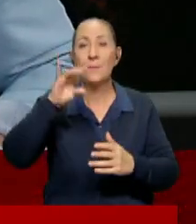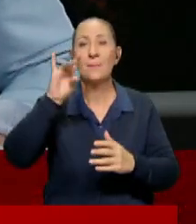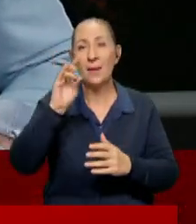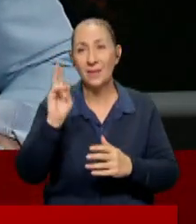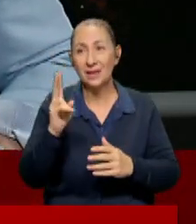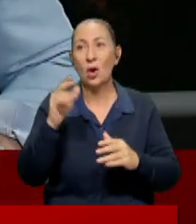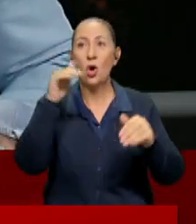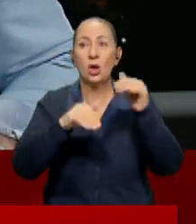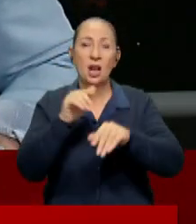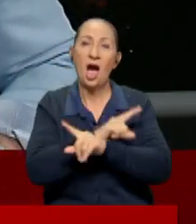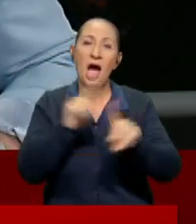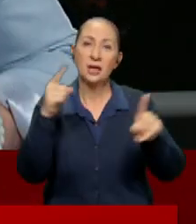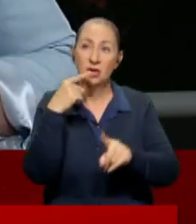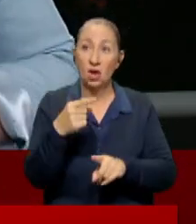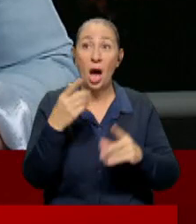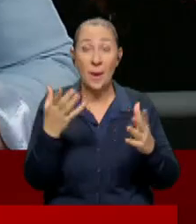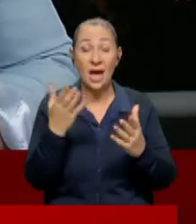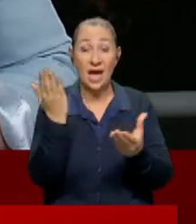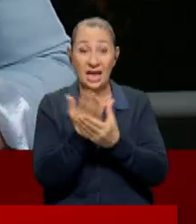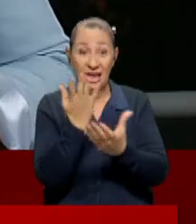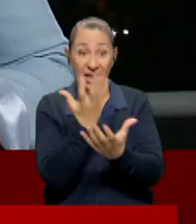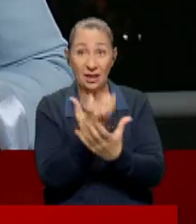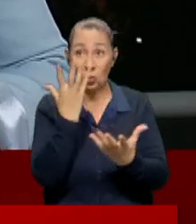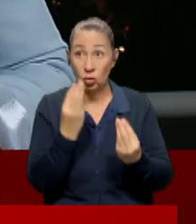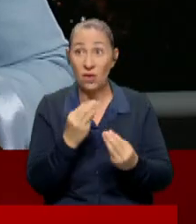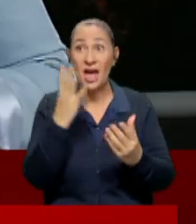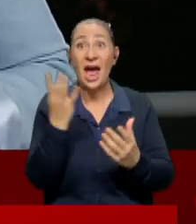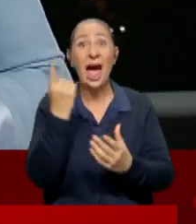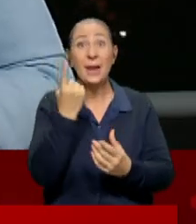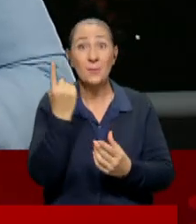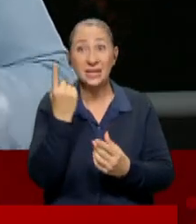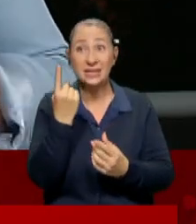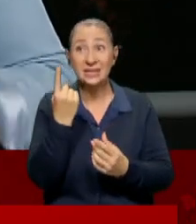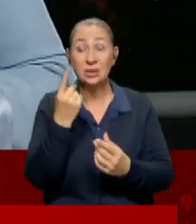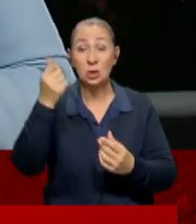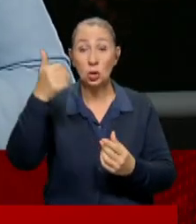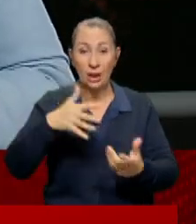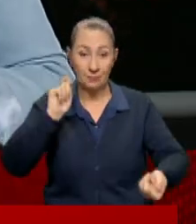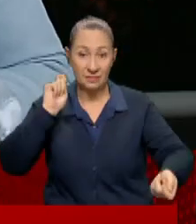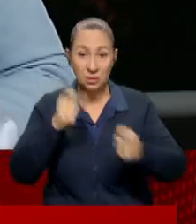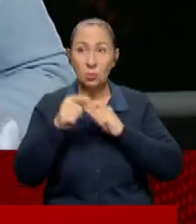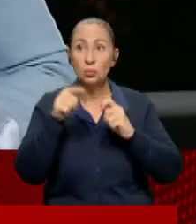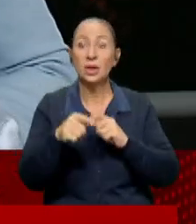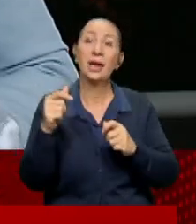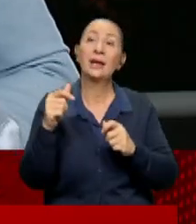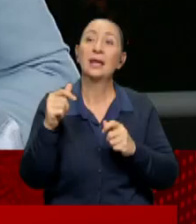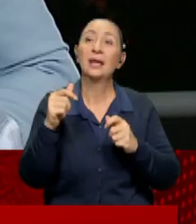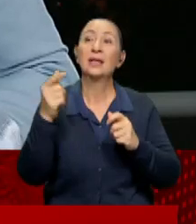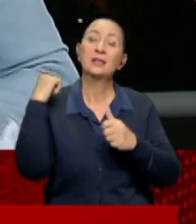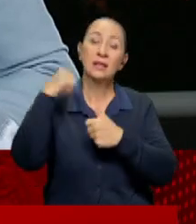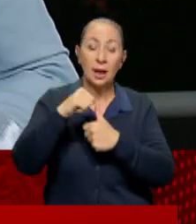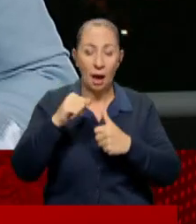MHP'nin oylarıyla reddediliyor ama kayıtlara düşülüyor ve herhangi bir yönetim değişikliğinde bunlar